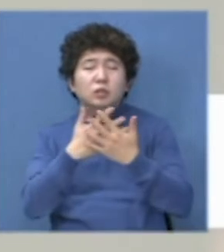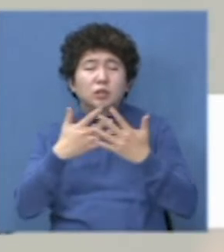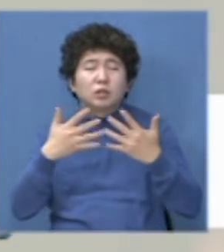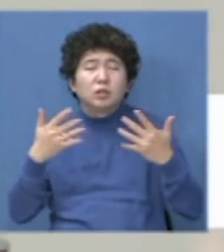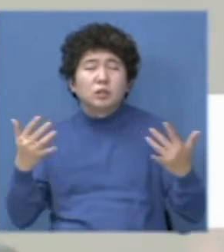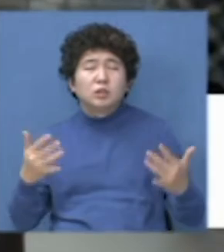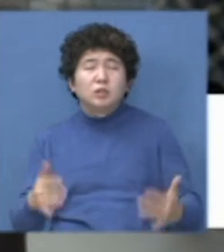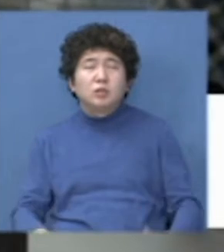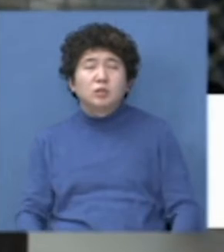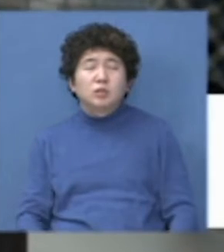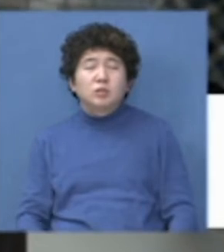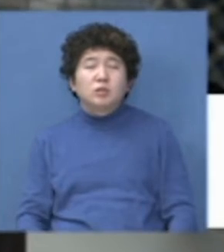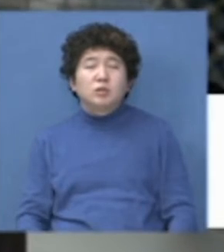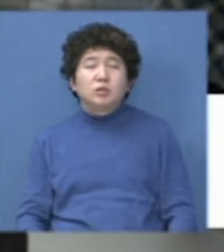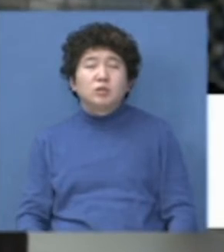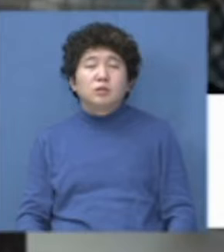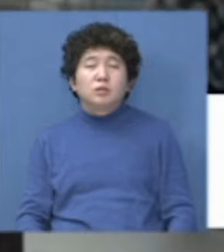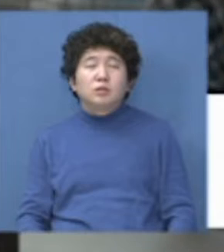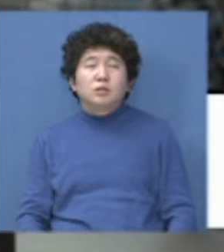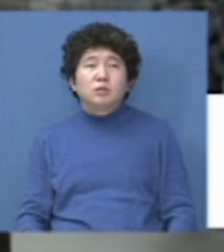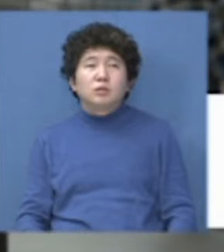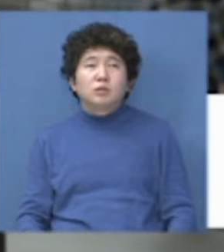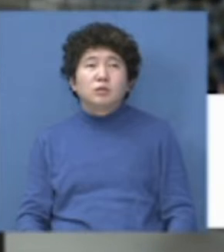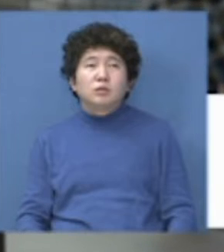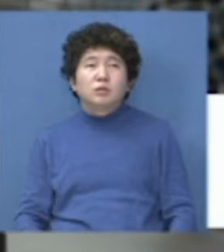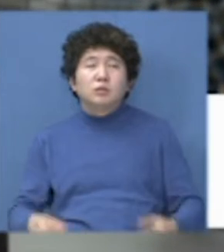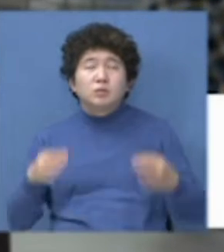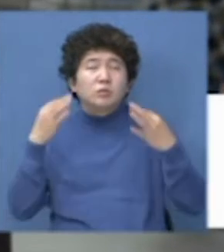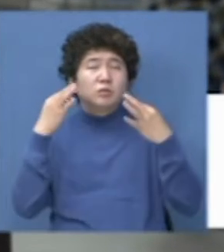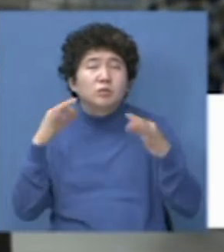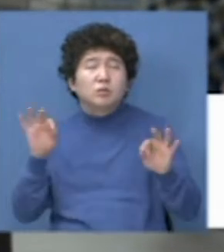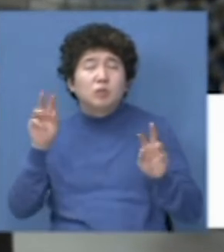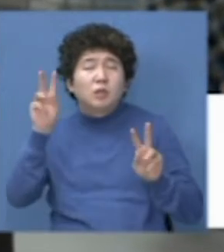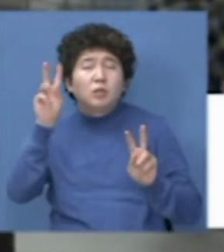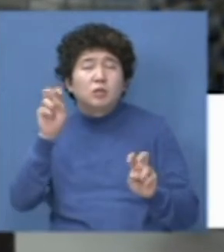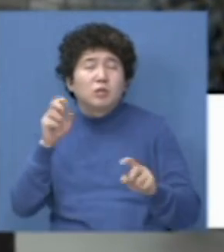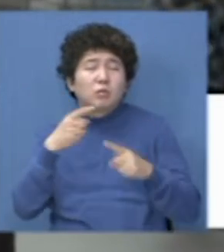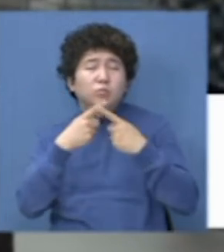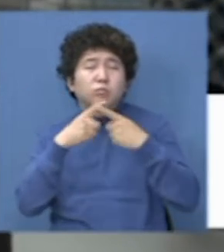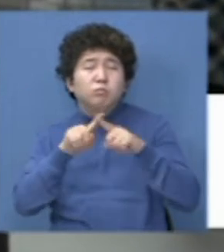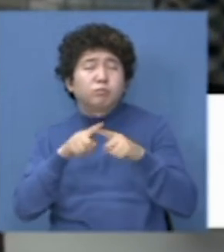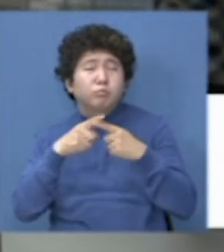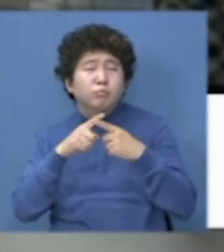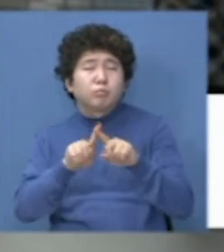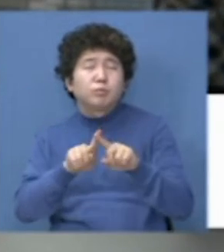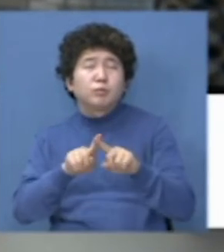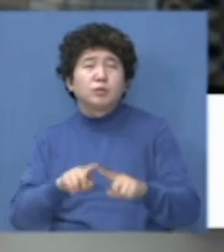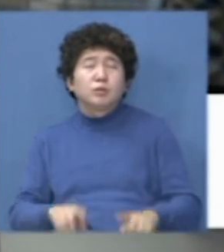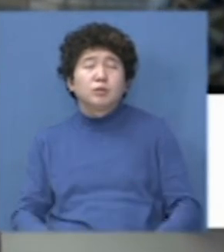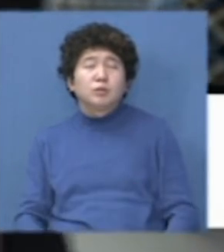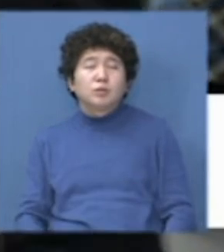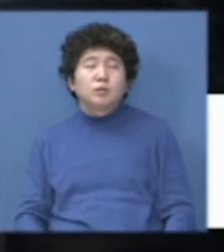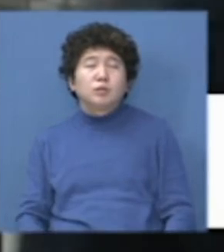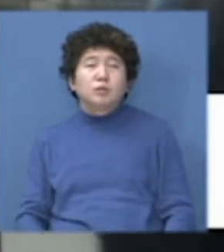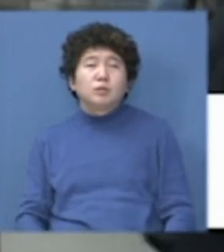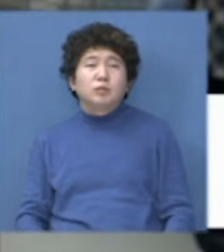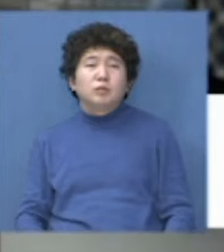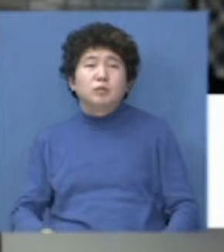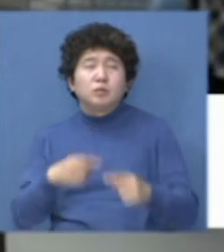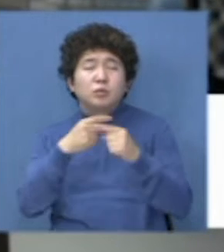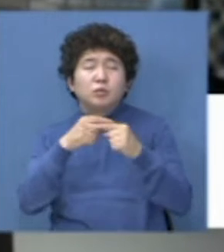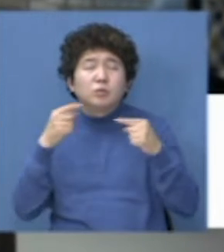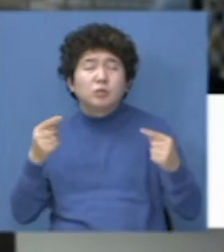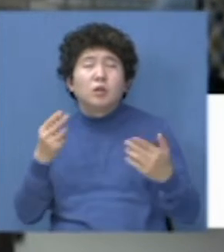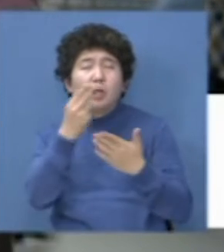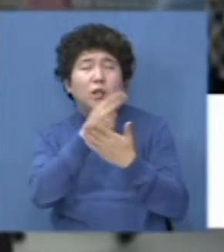көзге түседі. Еркін тақырып болғандықтан тоқыма тігу арқылы жасалған бұйымдардан бөлек нақышталған заттар мен түрлі